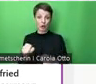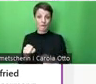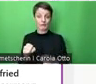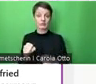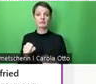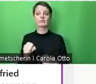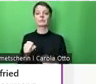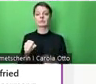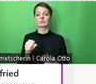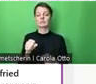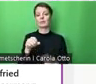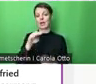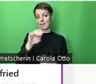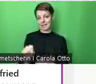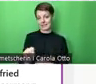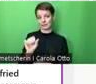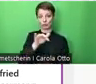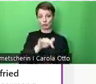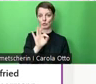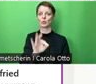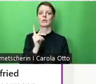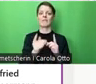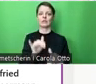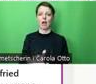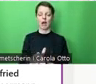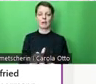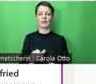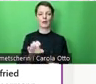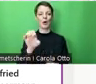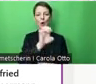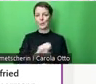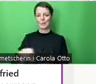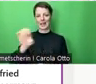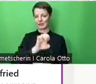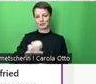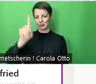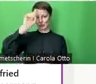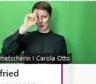für Word, aber die sind nicht komplett, wenn man die europäische und deutsche